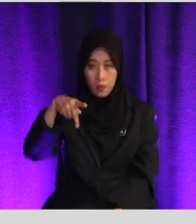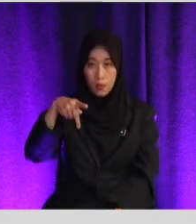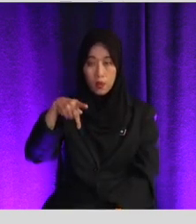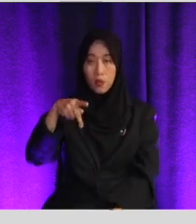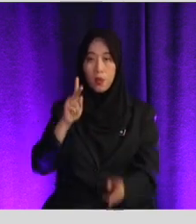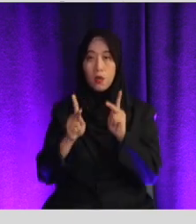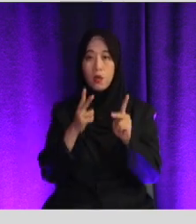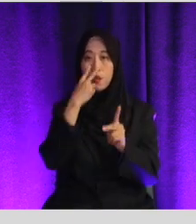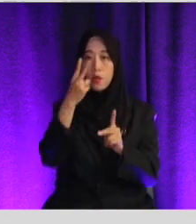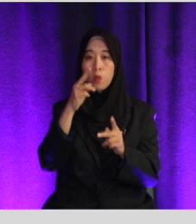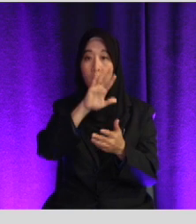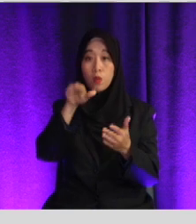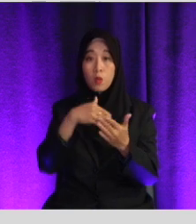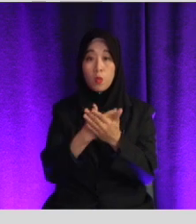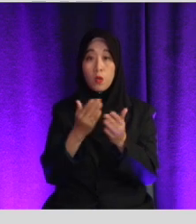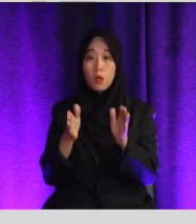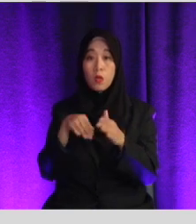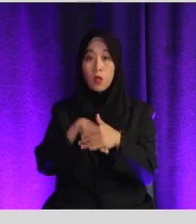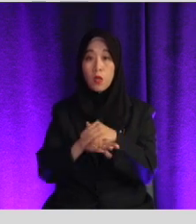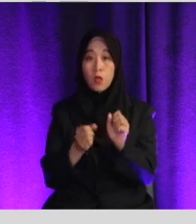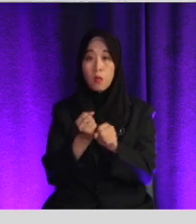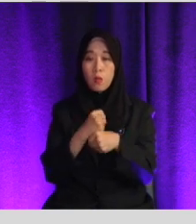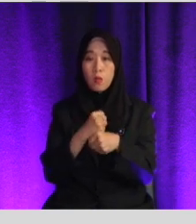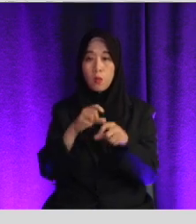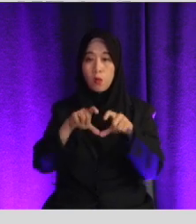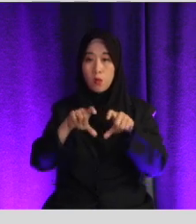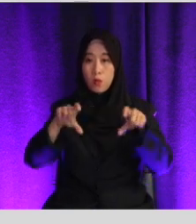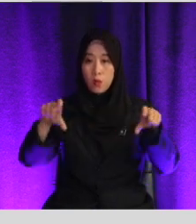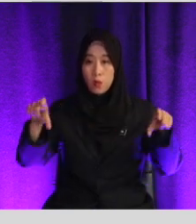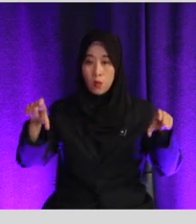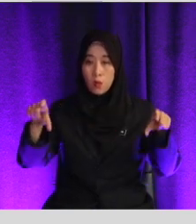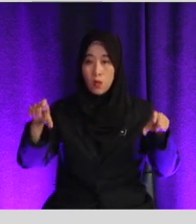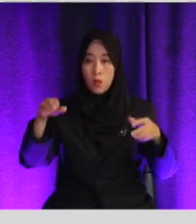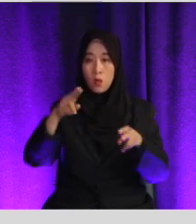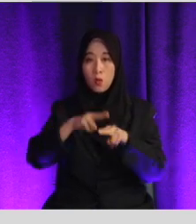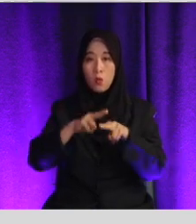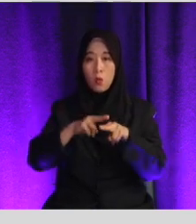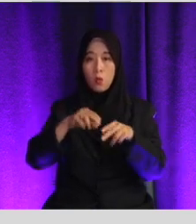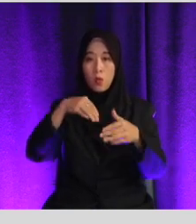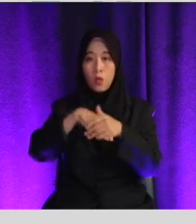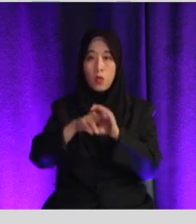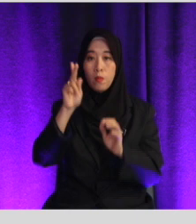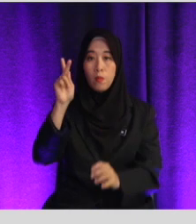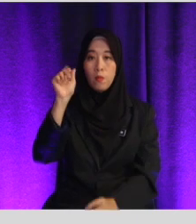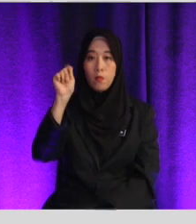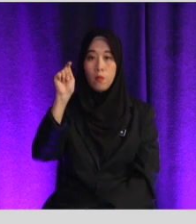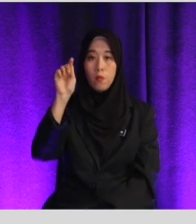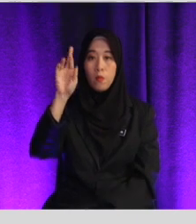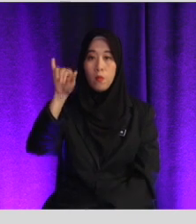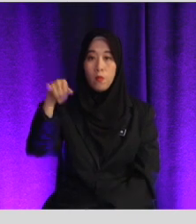Kalau nampak semua dalam bentuk silinder. Cartridge lah. Maksudnya mereka semua duduk dalam cartridge. Okey. Baik,